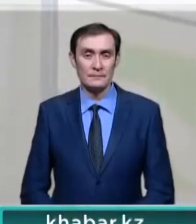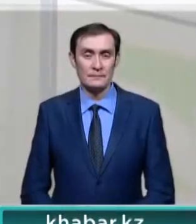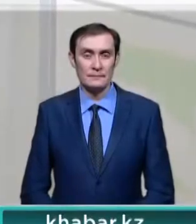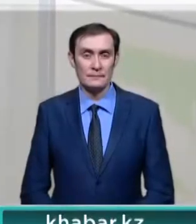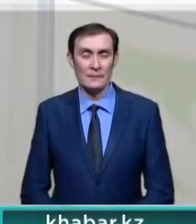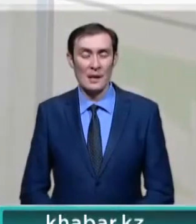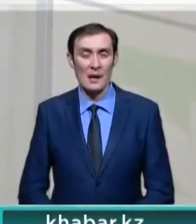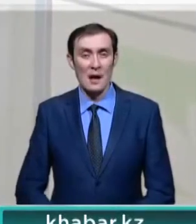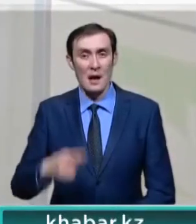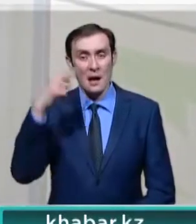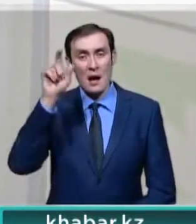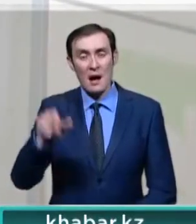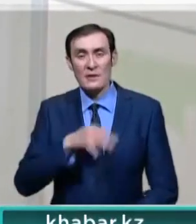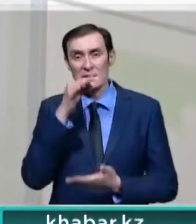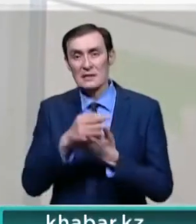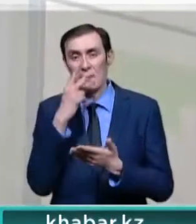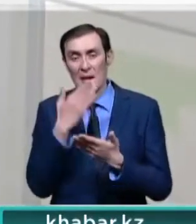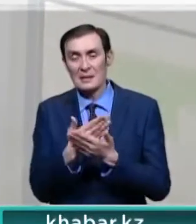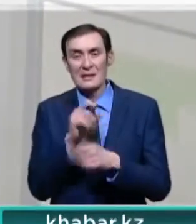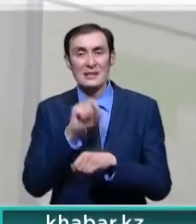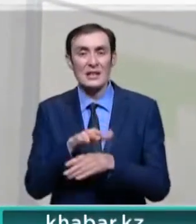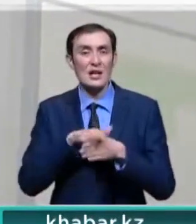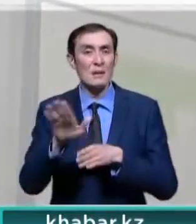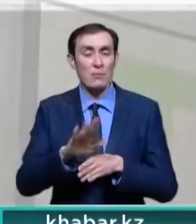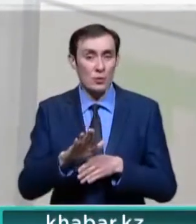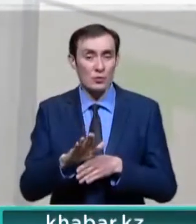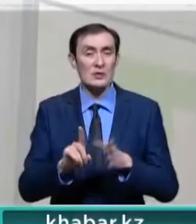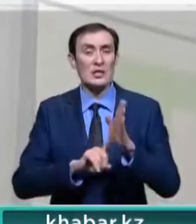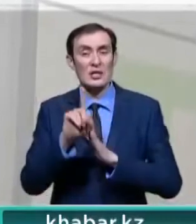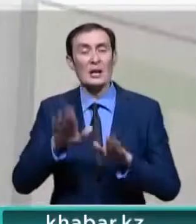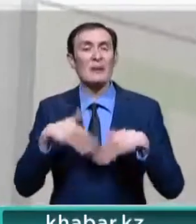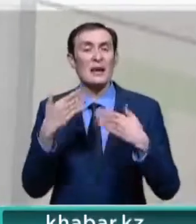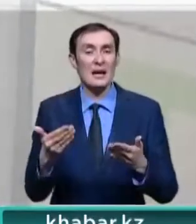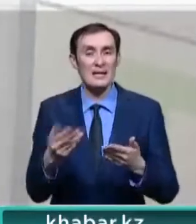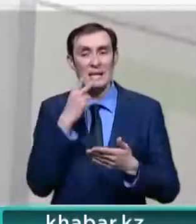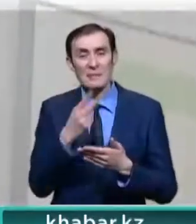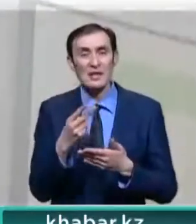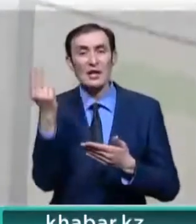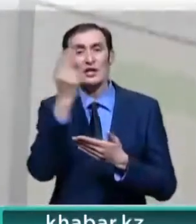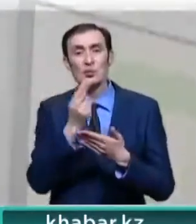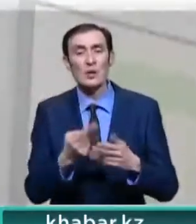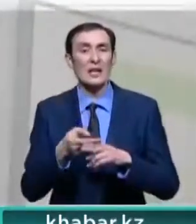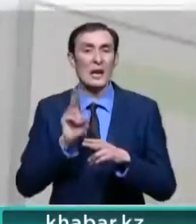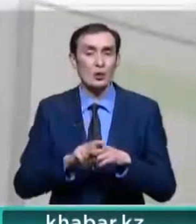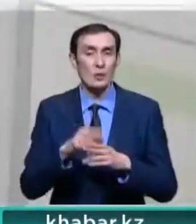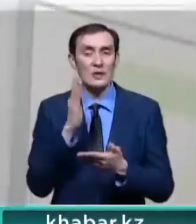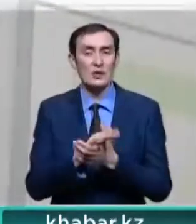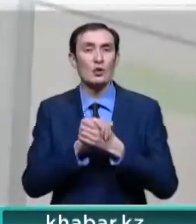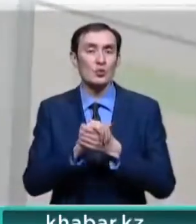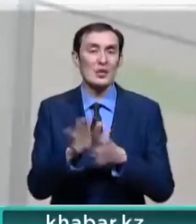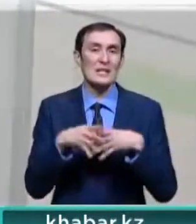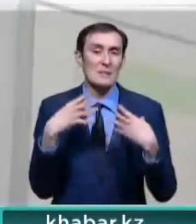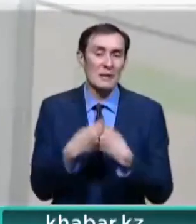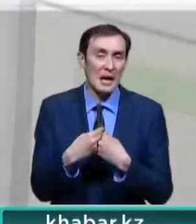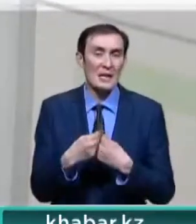автора высказыванию показал задание не полностью на самом деле сначала предлагается рассмотреть рисунок на котором изображена дружная семья